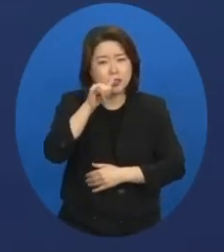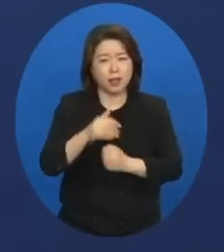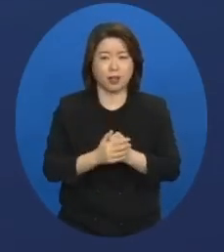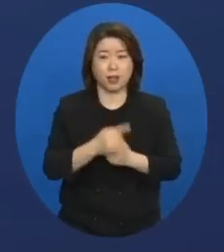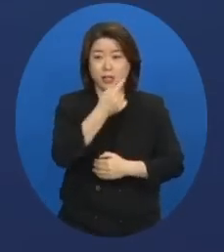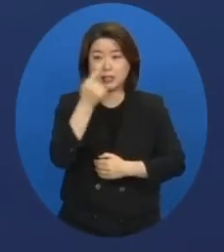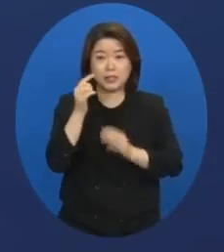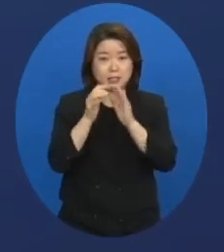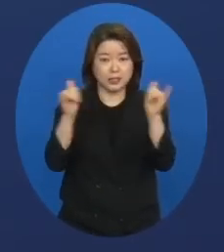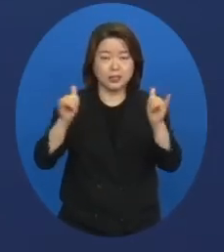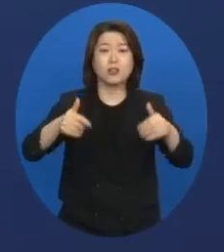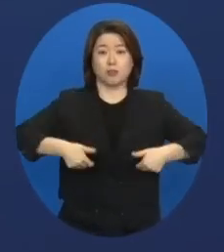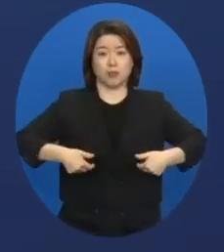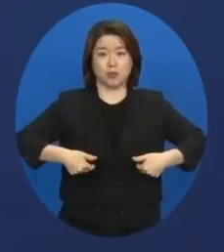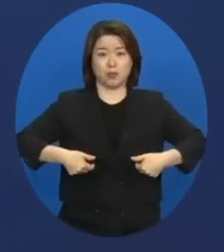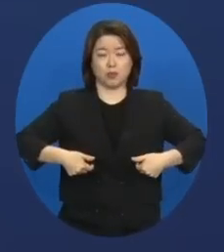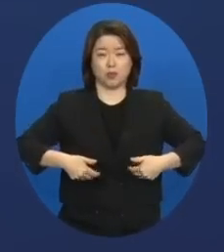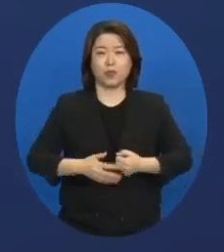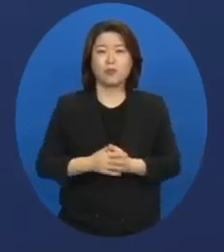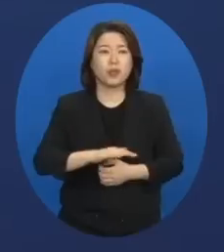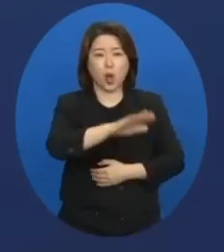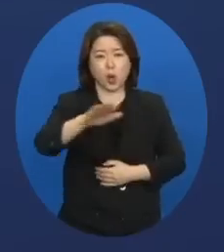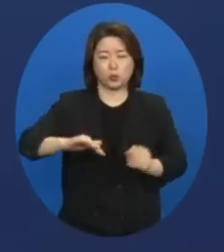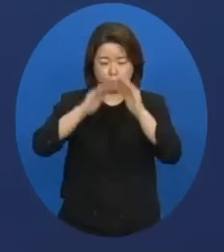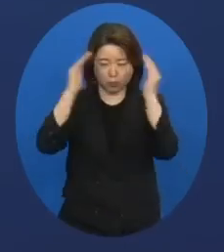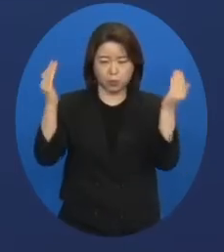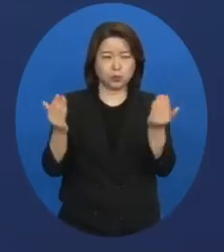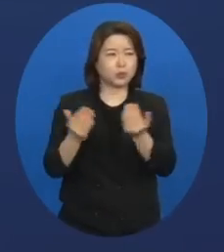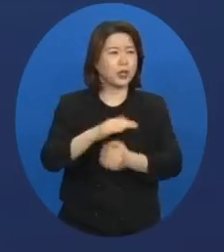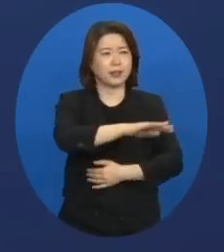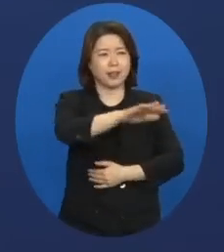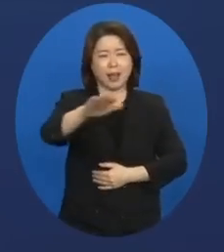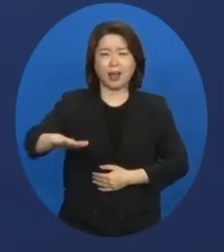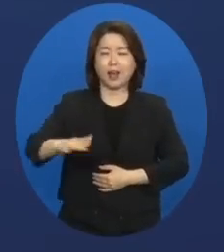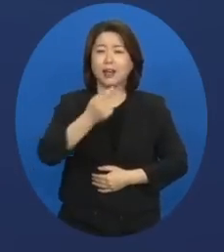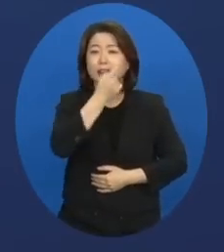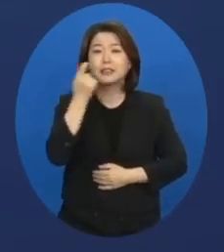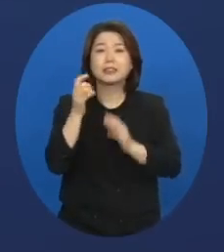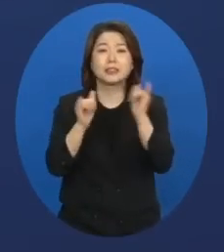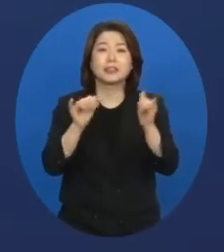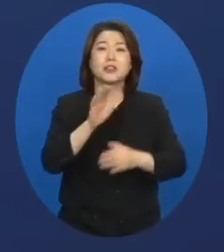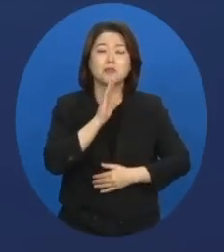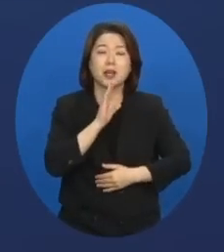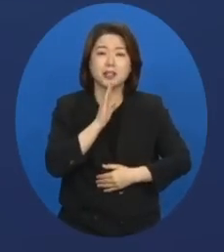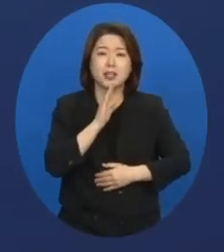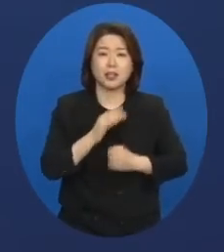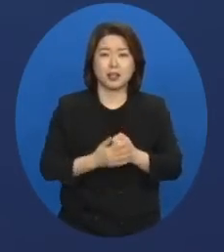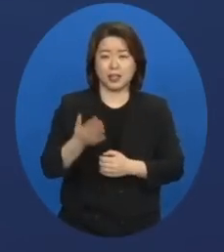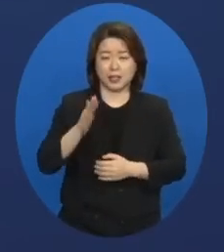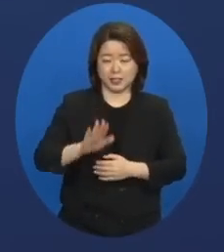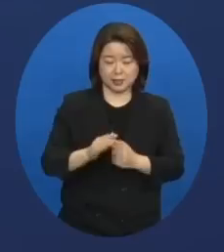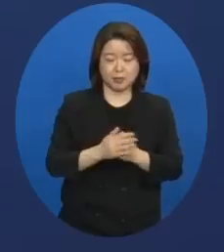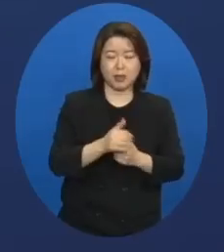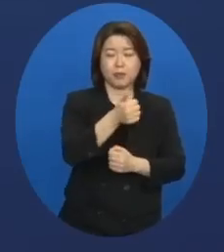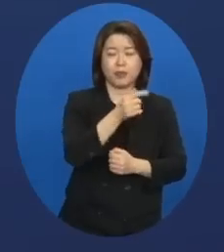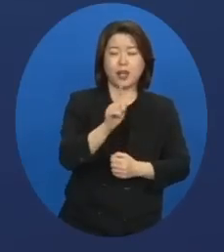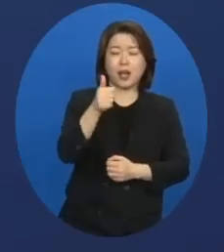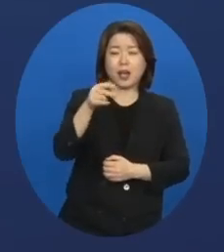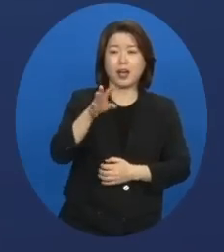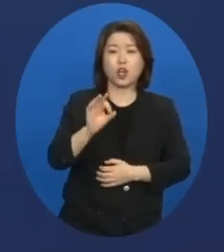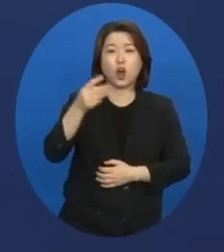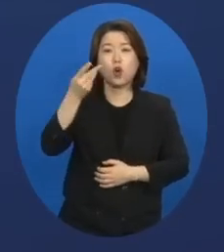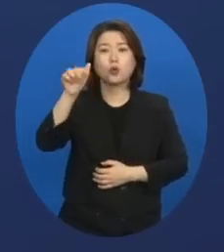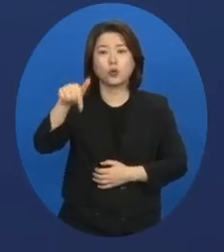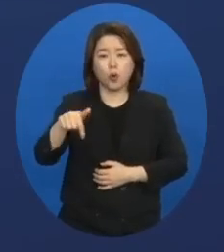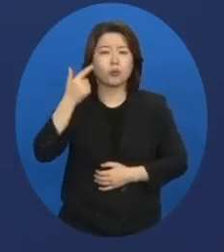증인이 필요하죠. 우리 모두가 다 증인이지만 저는 하영록 목사님이 늘 생각이